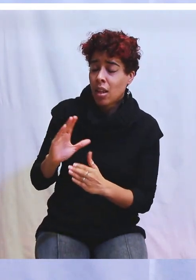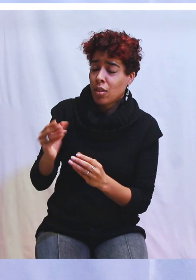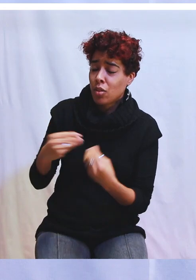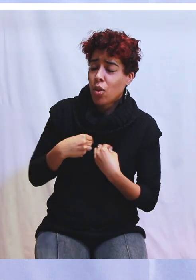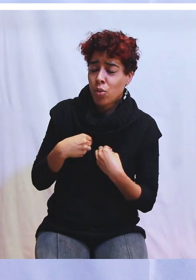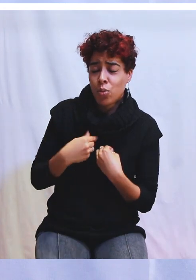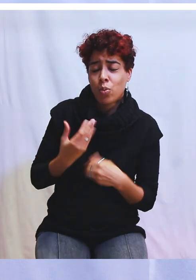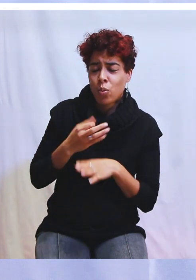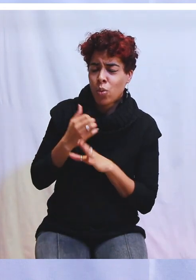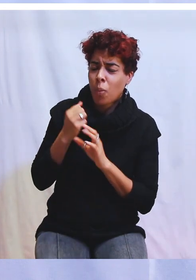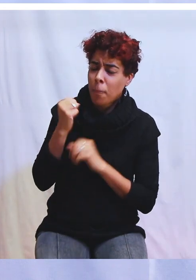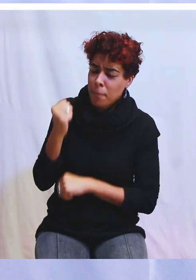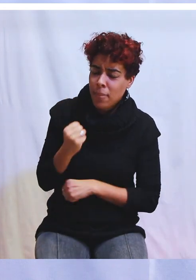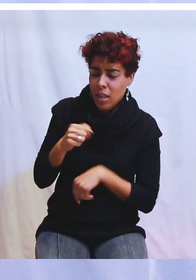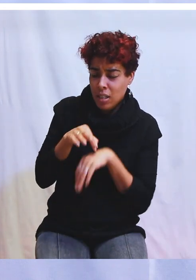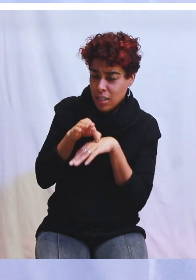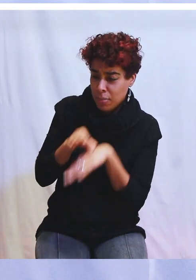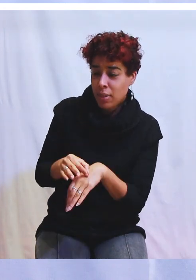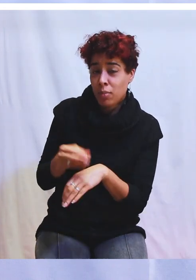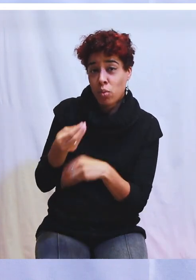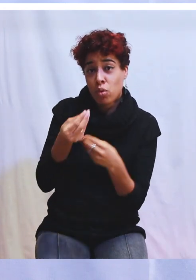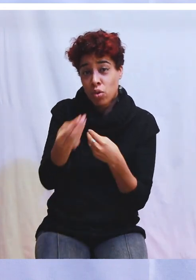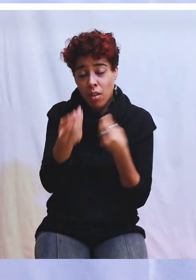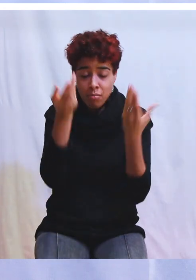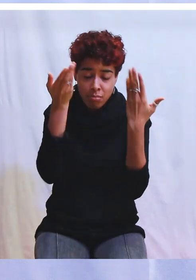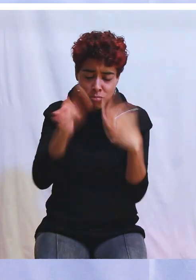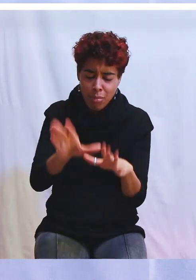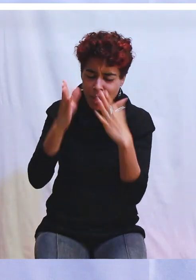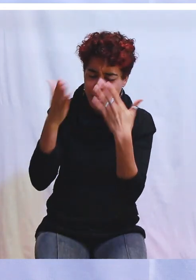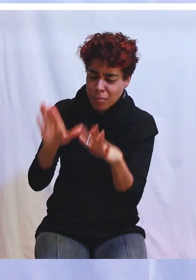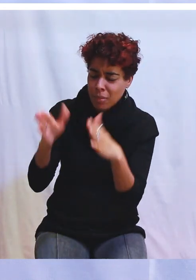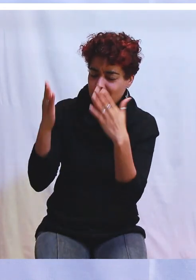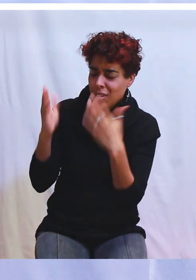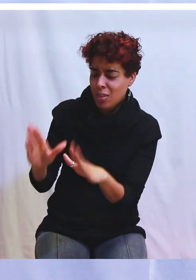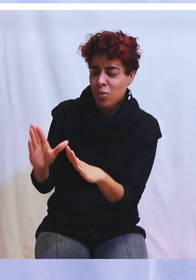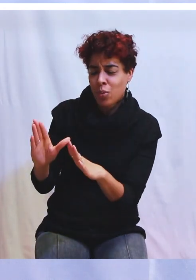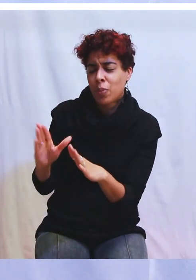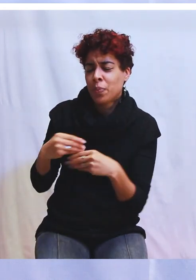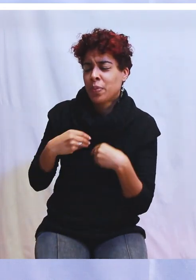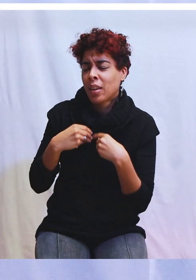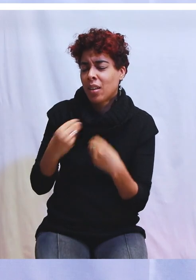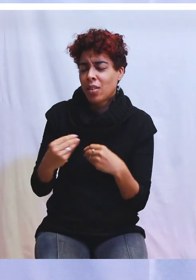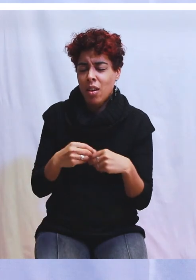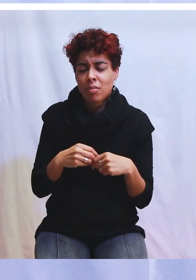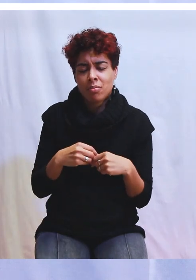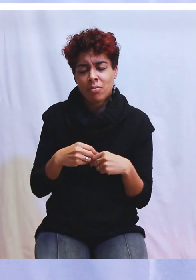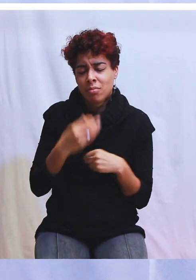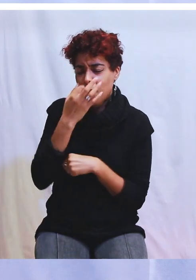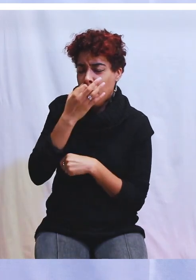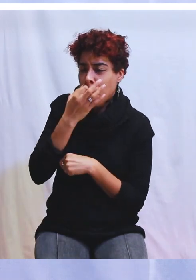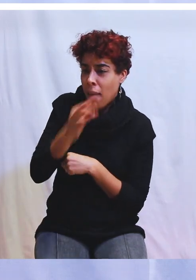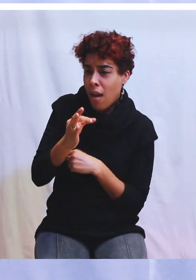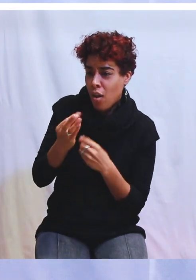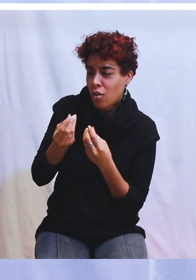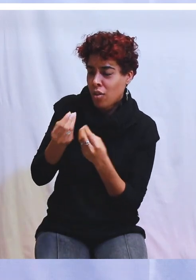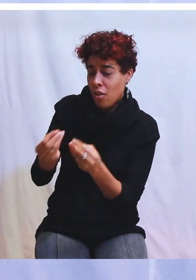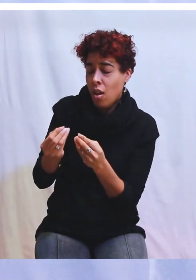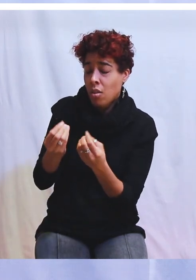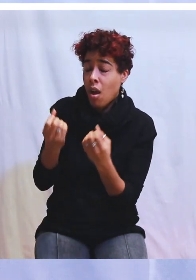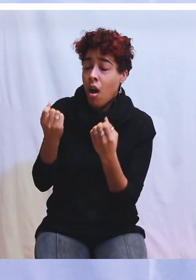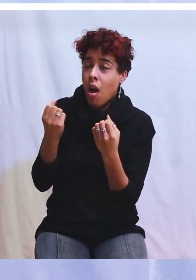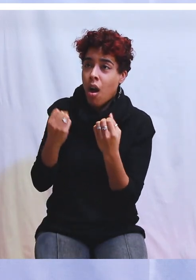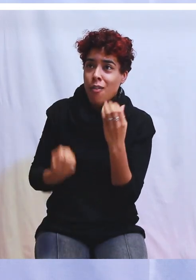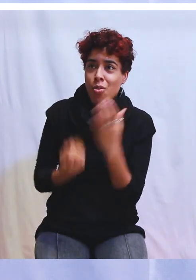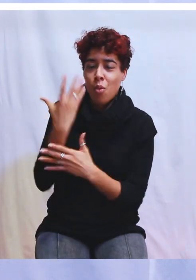cœur de berger afin de bénir ceux qui sont autour de nous, de leur transmettre, Seigneur, des paroles, Seigneur, qui vont venir, Seigneur, renouveler